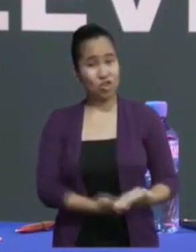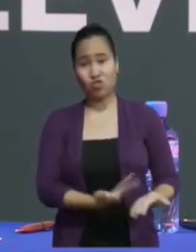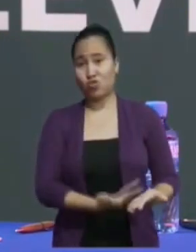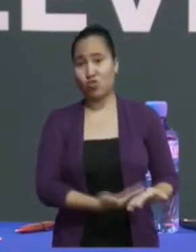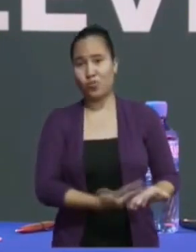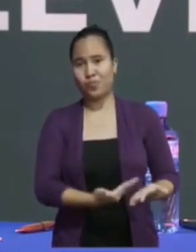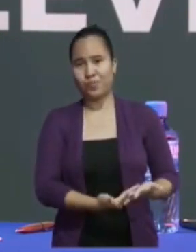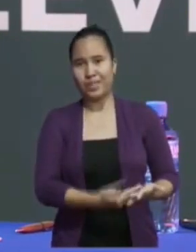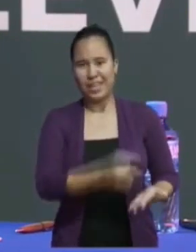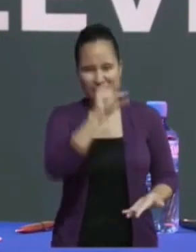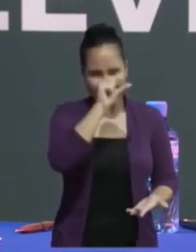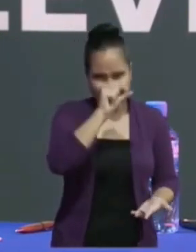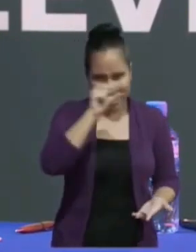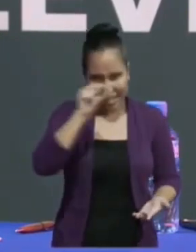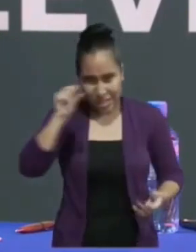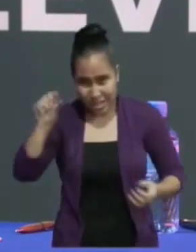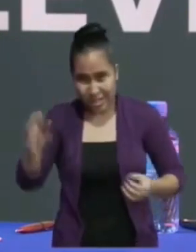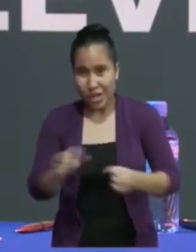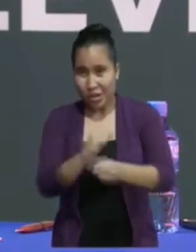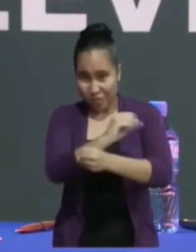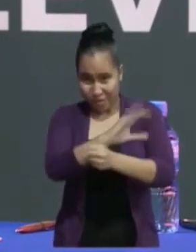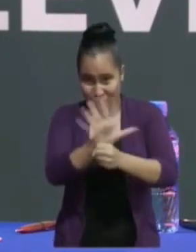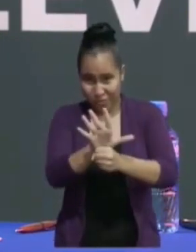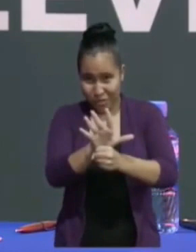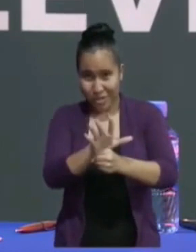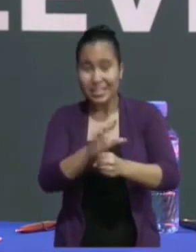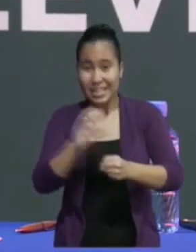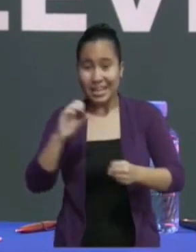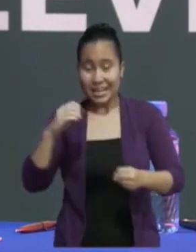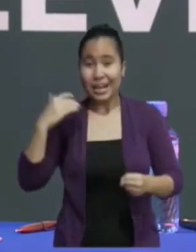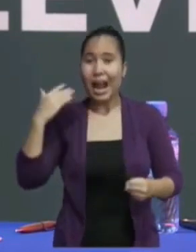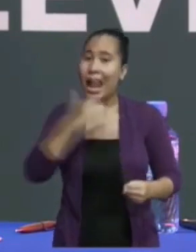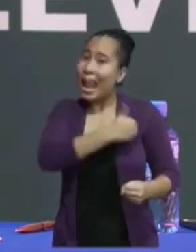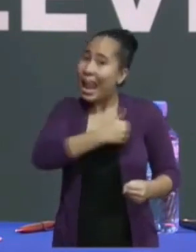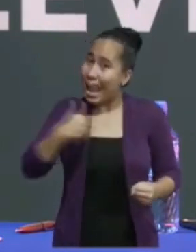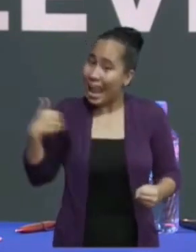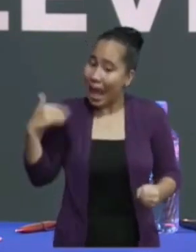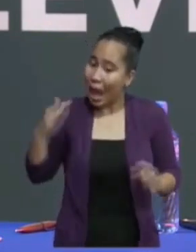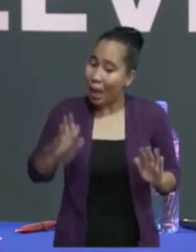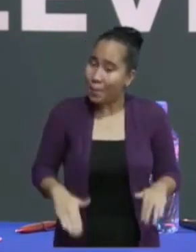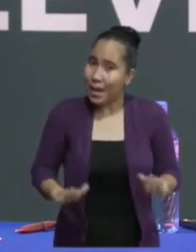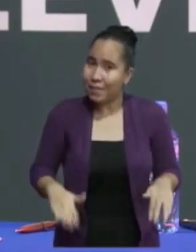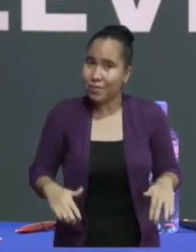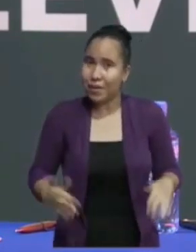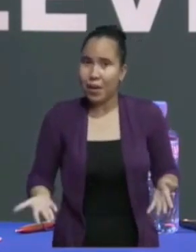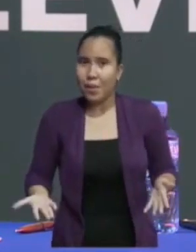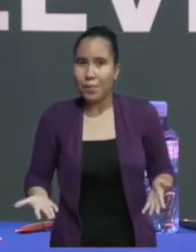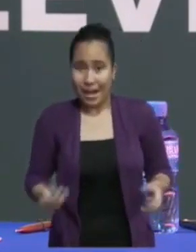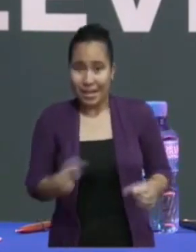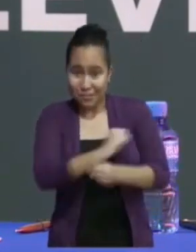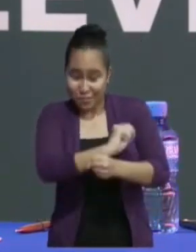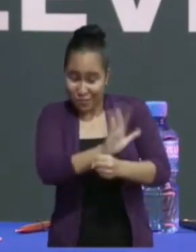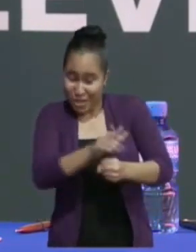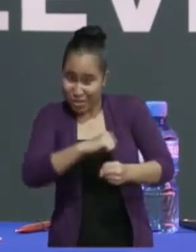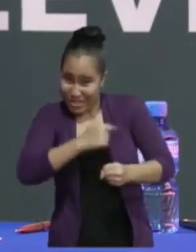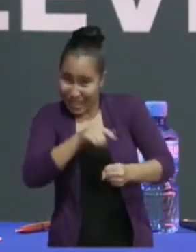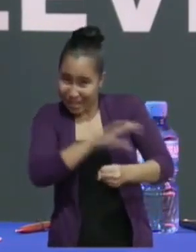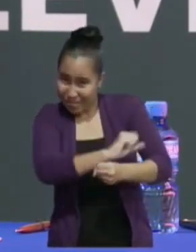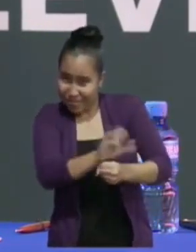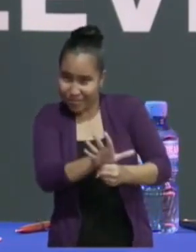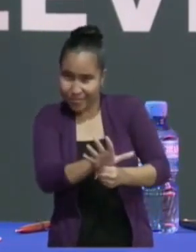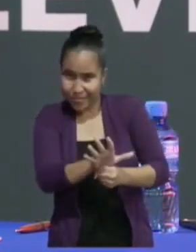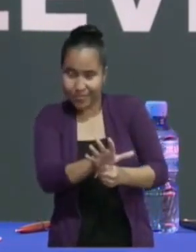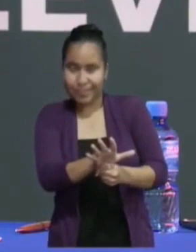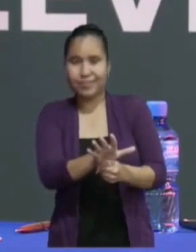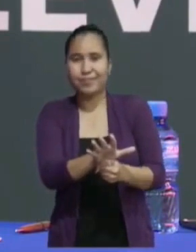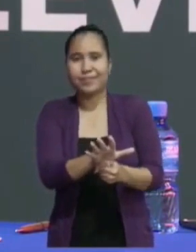kunnen heel lang aanwezig blijven, maar het virus zelf blijft bij mensen die eenmaal hersteld zijn, daar is